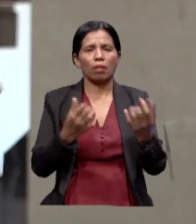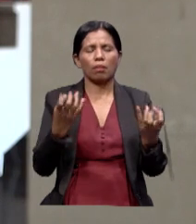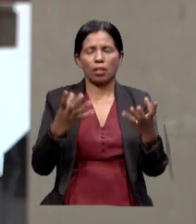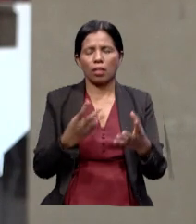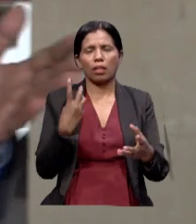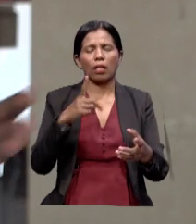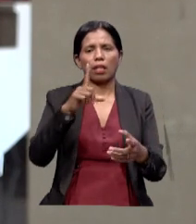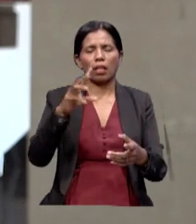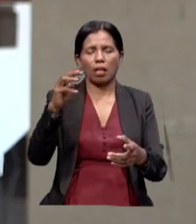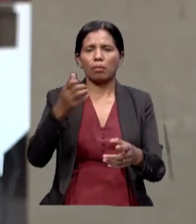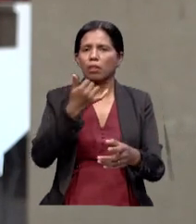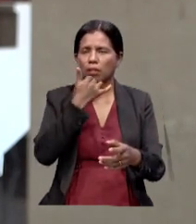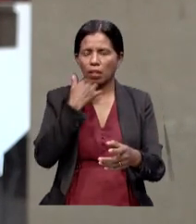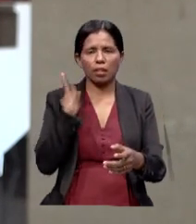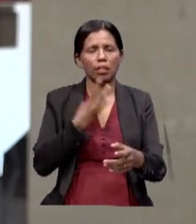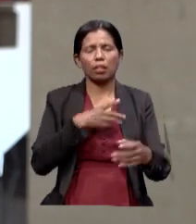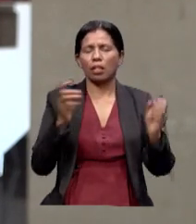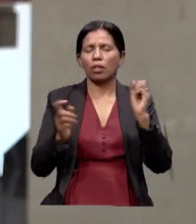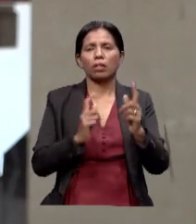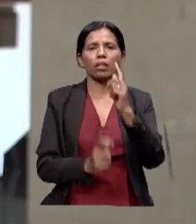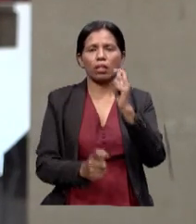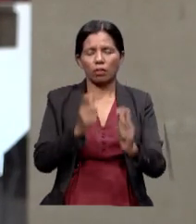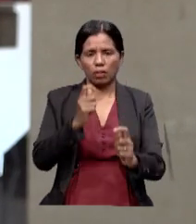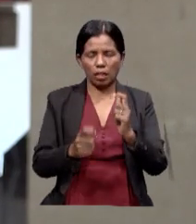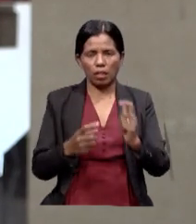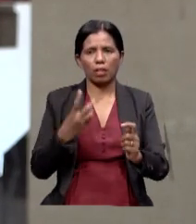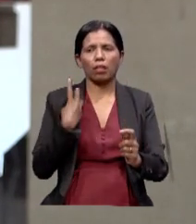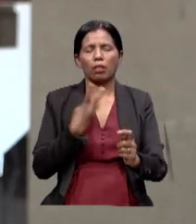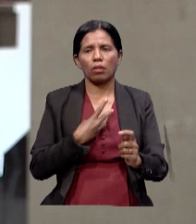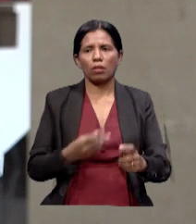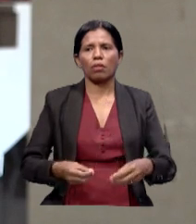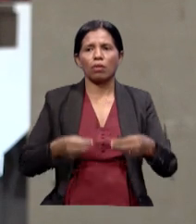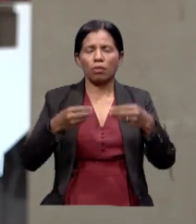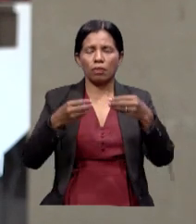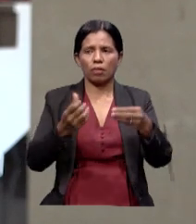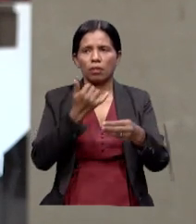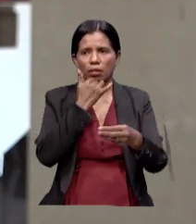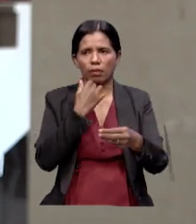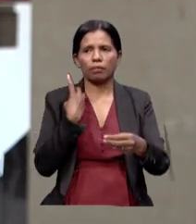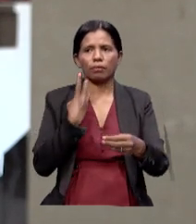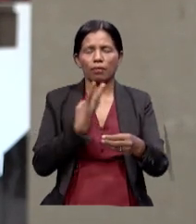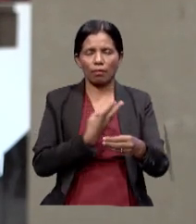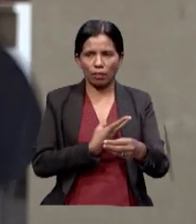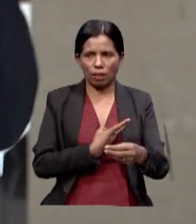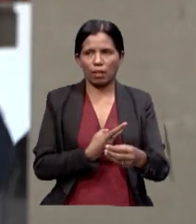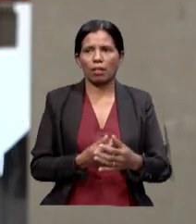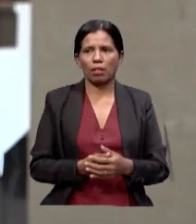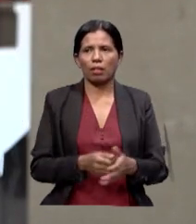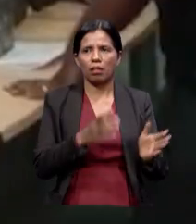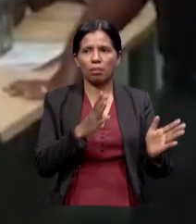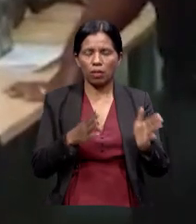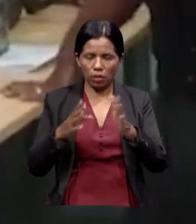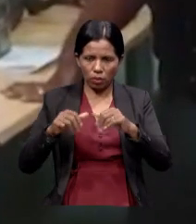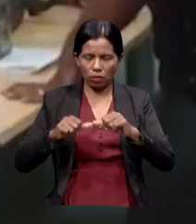lah oznis, kita lah os tribunal. So tribunal membela fosala, fosala. Memang anu yang kata itu ni proses lah orang